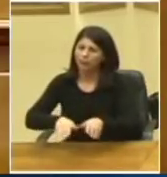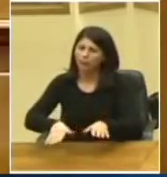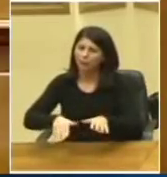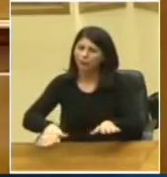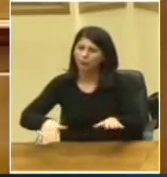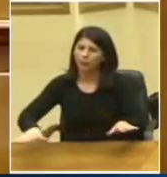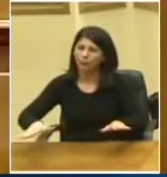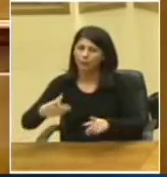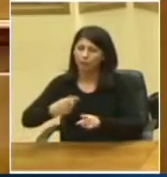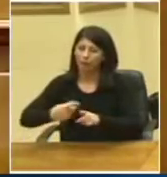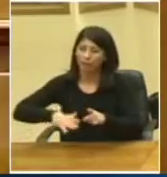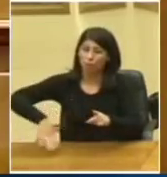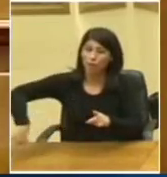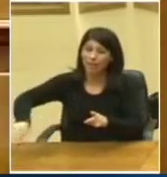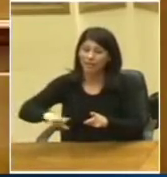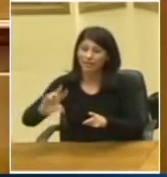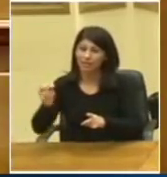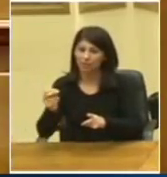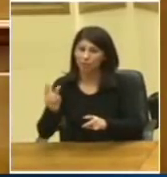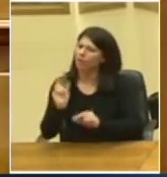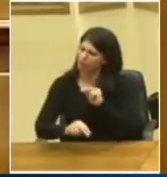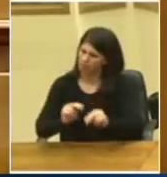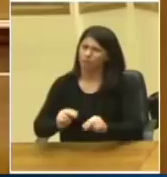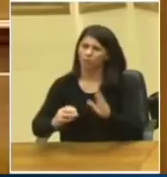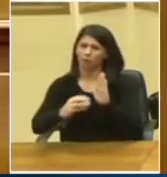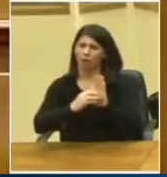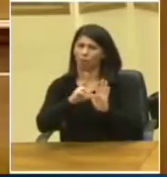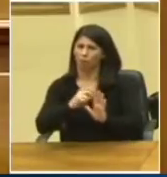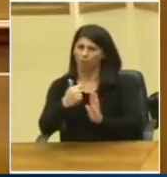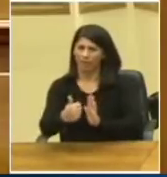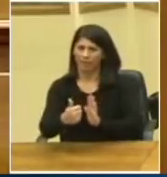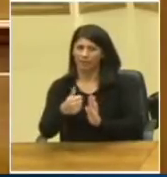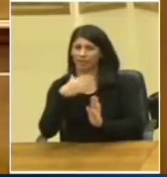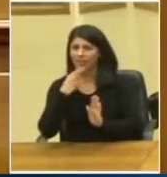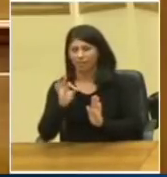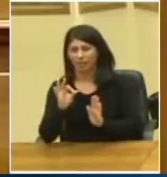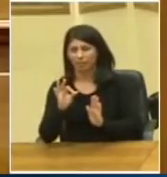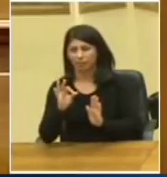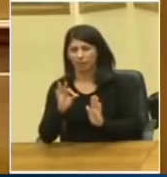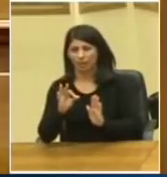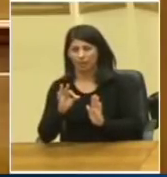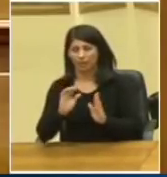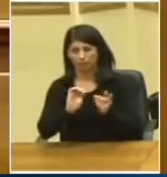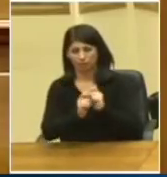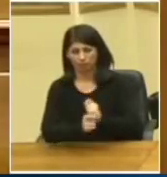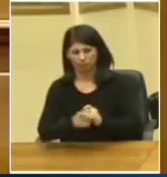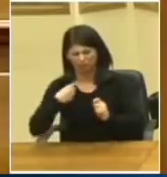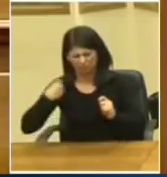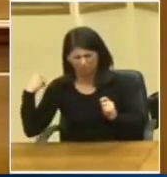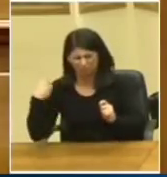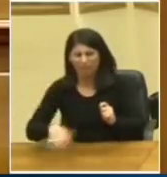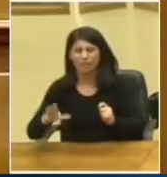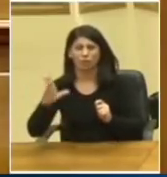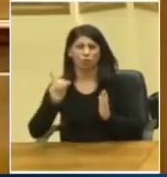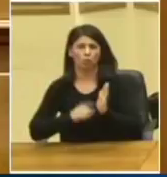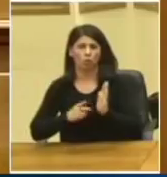και στο ελληνικό κοινοβούλιο ότι θα ψηφίσουν το άρθρο 86, δηλαδή την αναθεώρηση του επέσχυτου νόμου περί ευθύνης